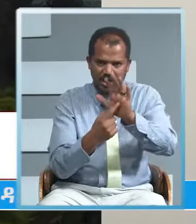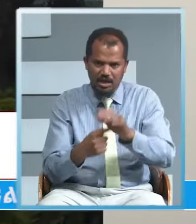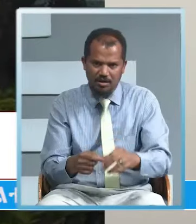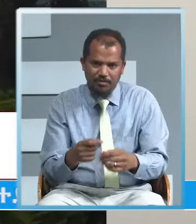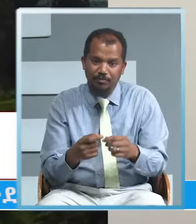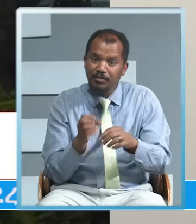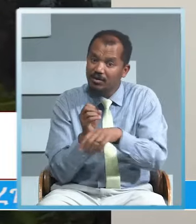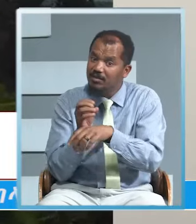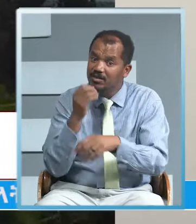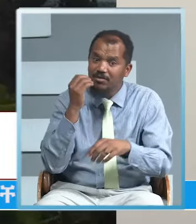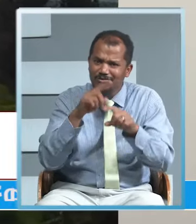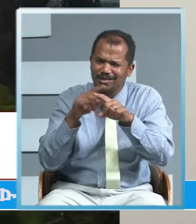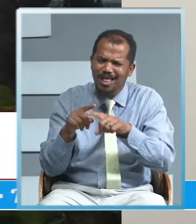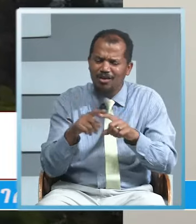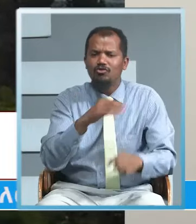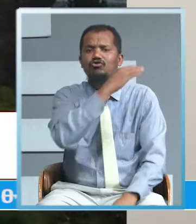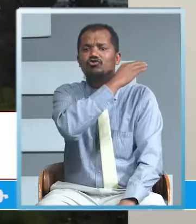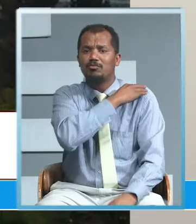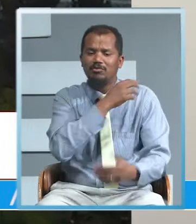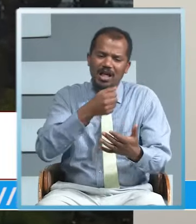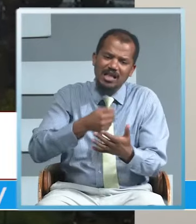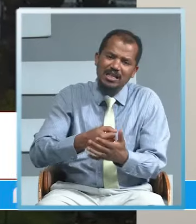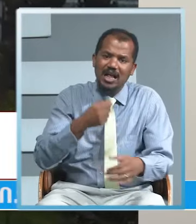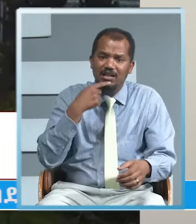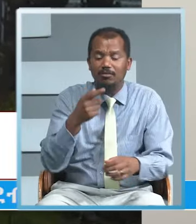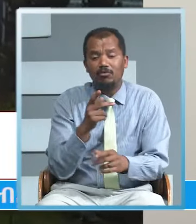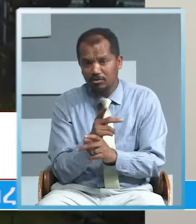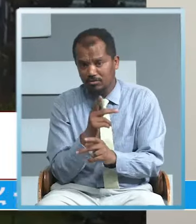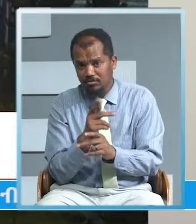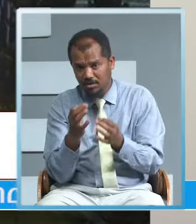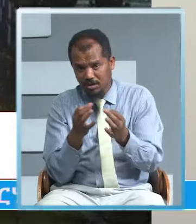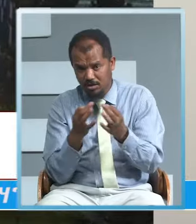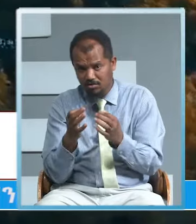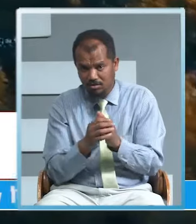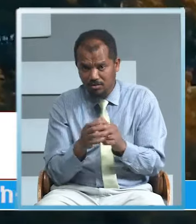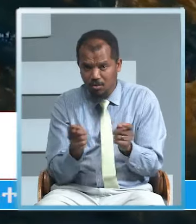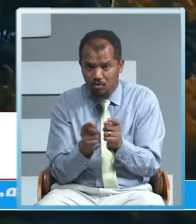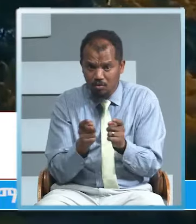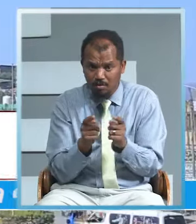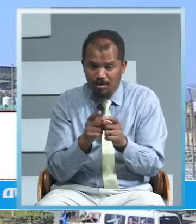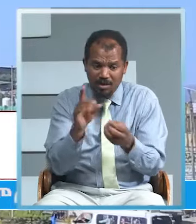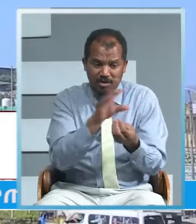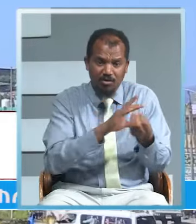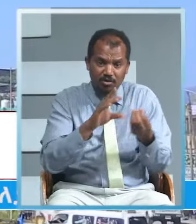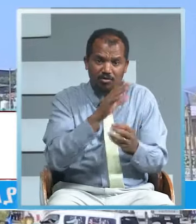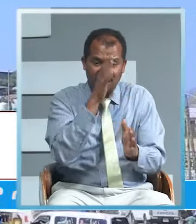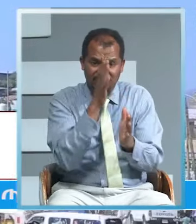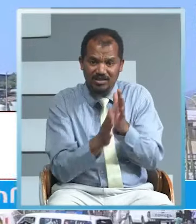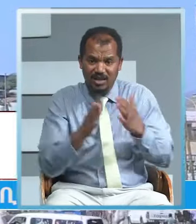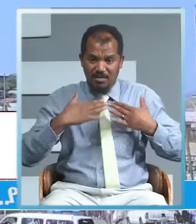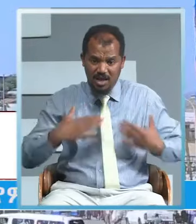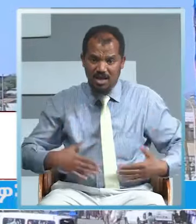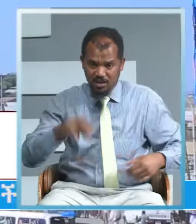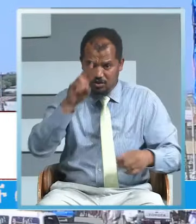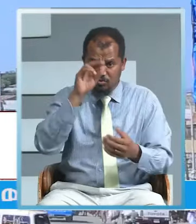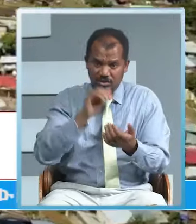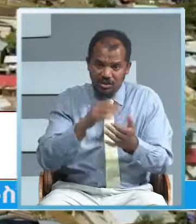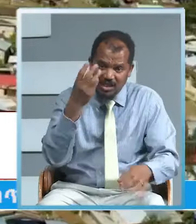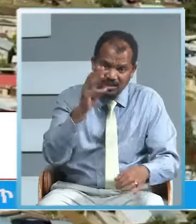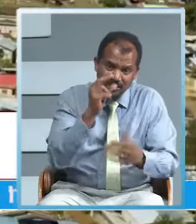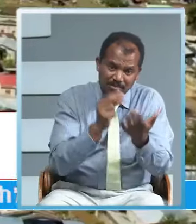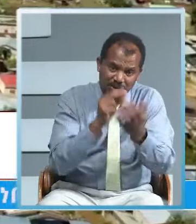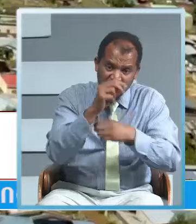ያመለክታል። ምክር ቤቱ የተለያዩ ሹመቶችን ያጸድቃል ተብሎም እንደሚጠበቅም ተገልጿል። በጉባኤው የክልሉ የአስፈጻሚ አካላት